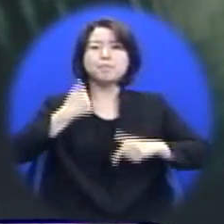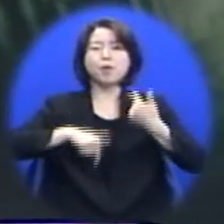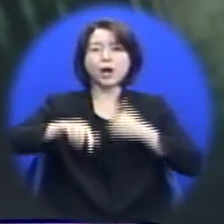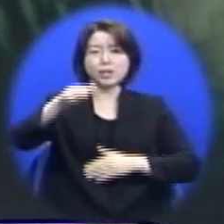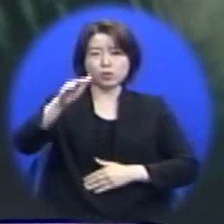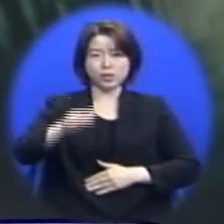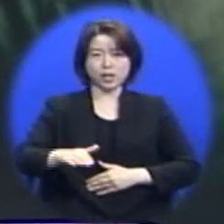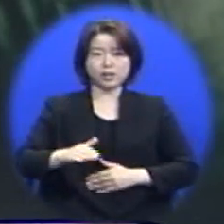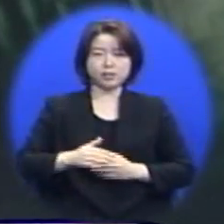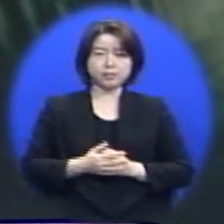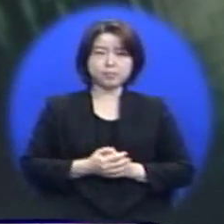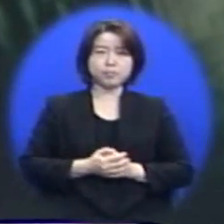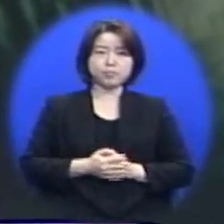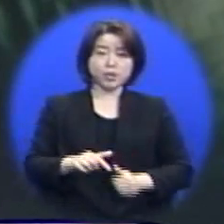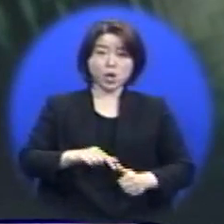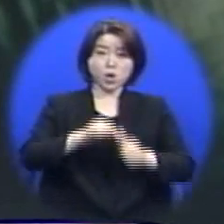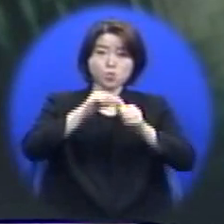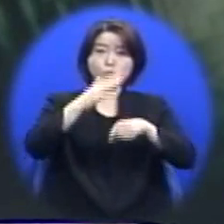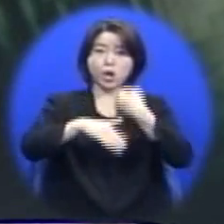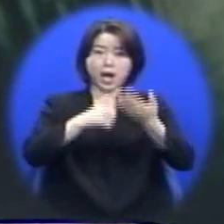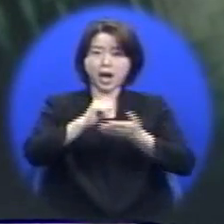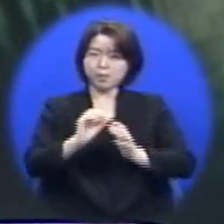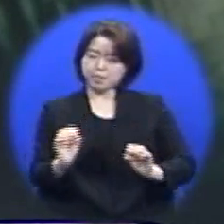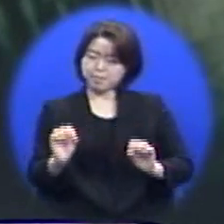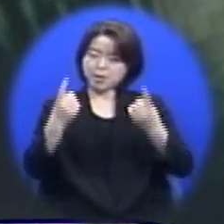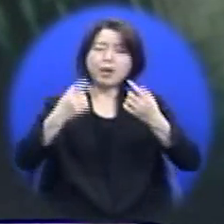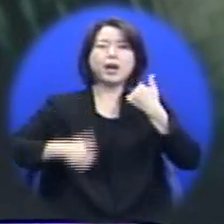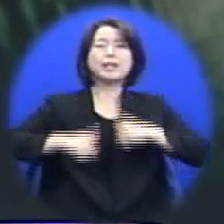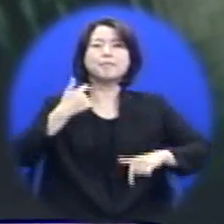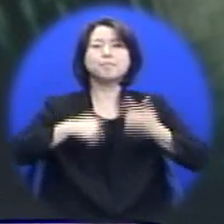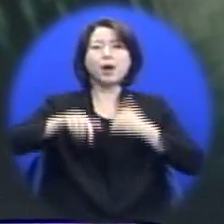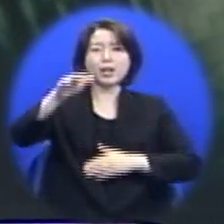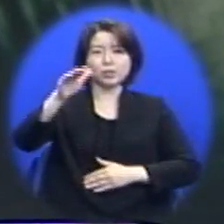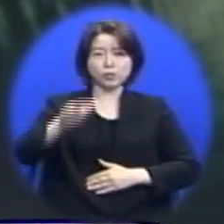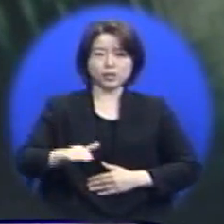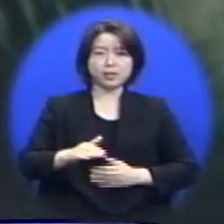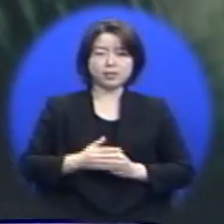기뻐하리로다. 구원의 하나님으로 말미암아 기뻐하리로다.